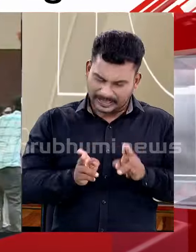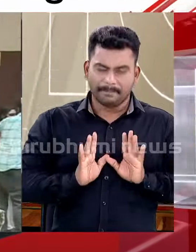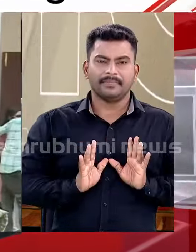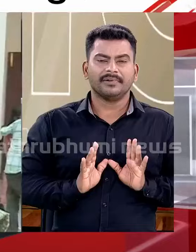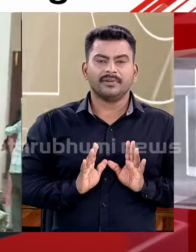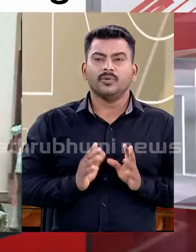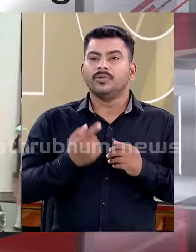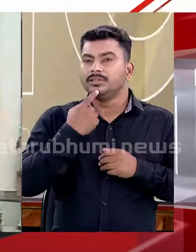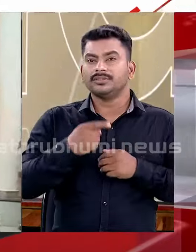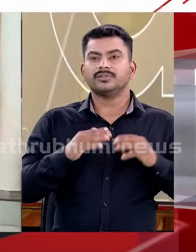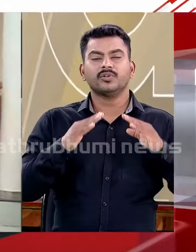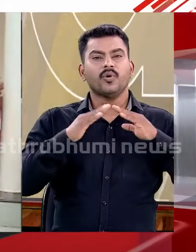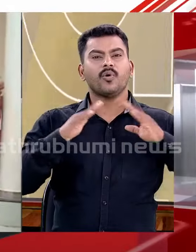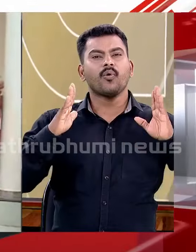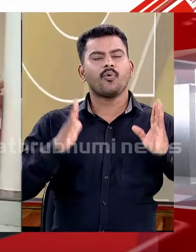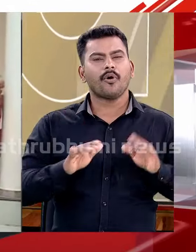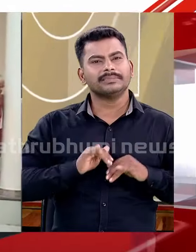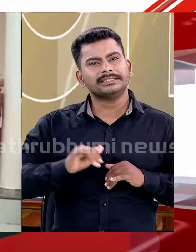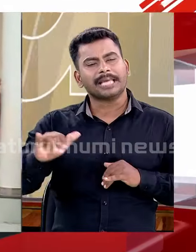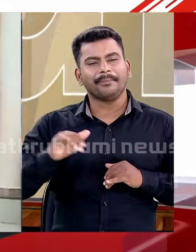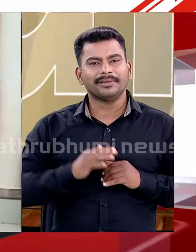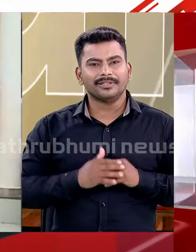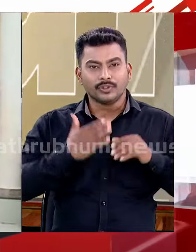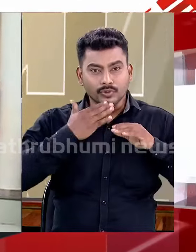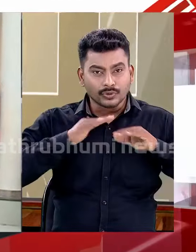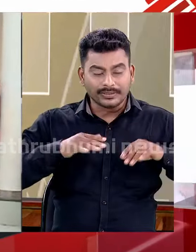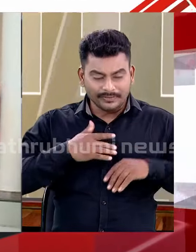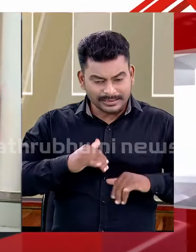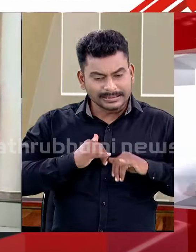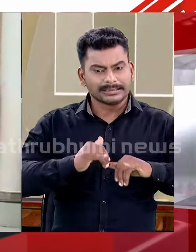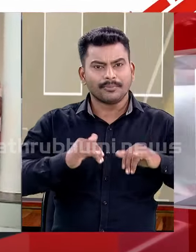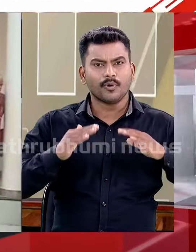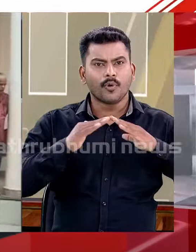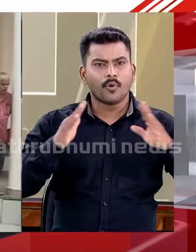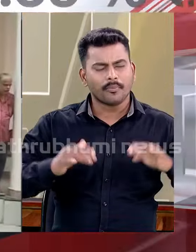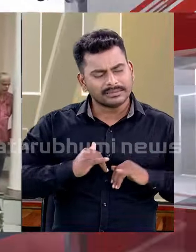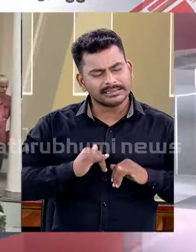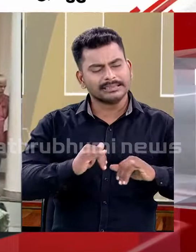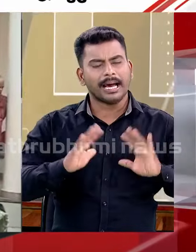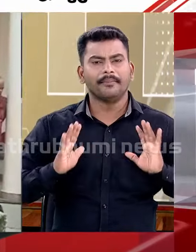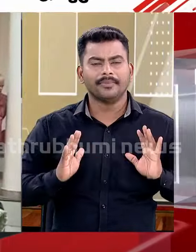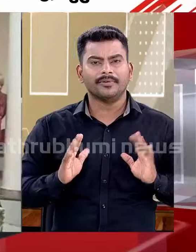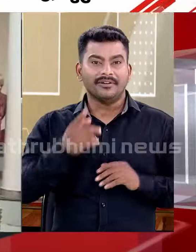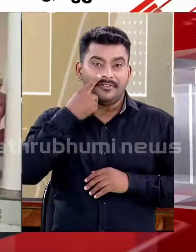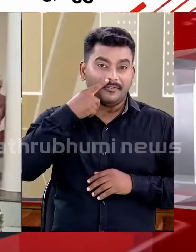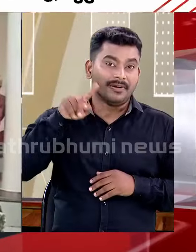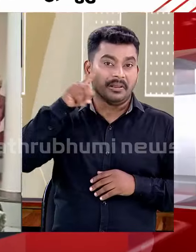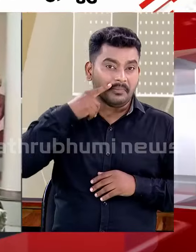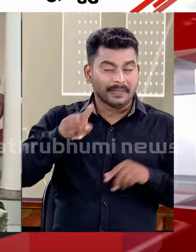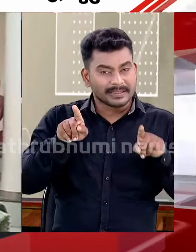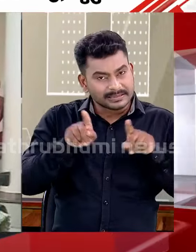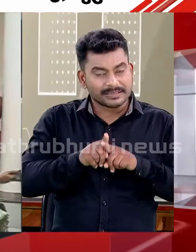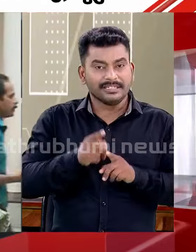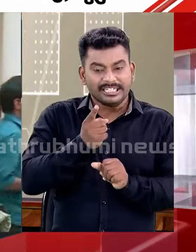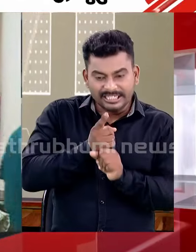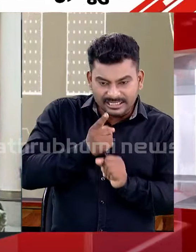വീട് തന്നെയാണ് കോട്ടൺ ഹിൽ സ്കൂൾ എന്ന് പറയുന്നത്. അധ്യാപകർ രക്ഷകർത്താക്കളെ, അവർക്ക് രക്ഷകർത്താക്കളാണ് അവരുടെ എല്ലാ